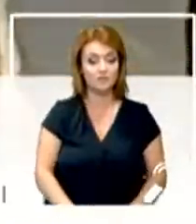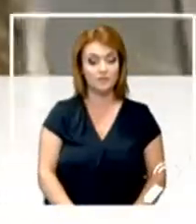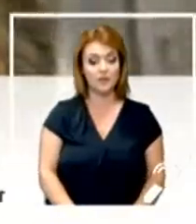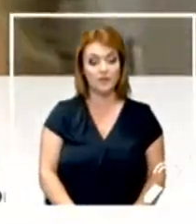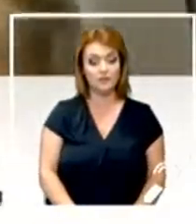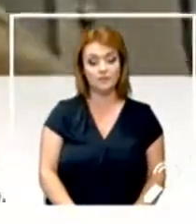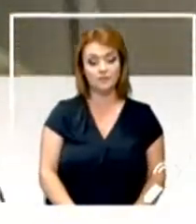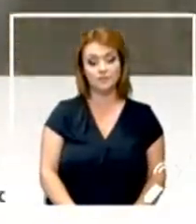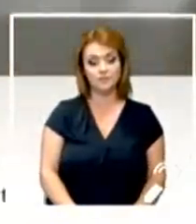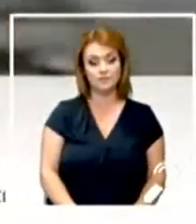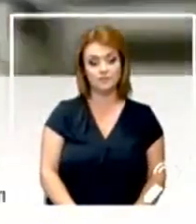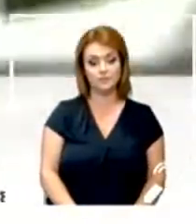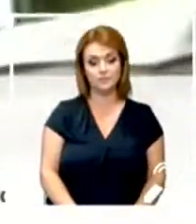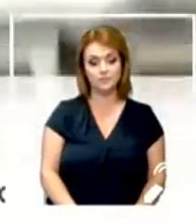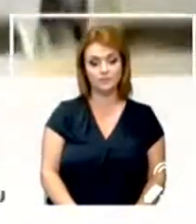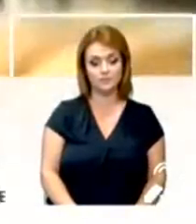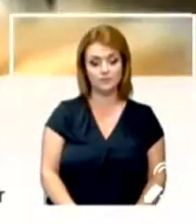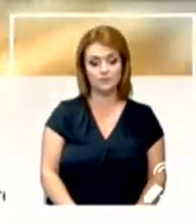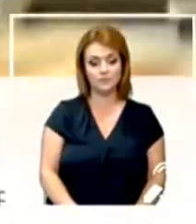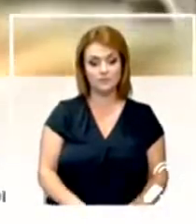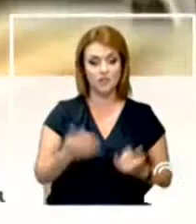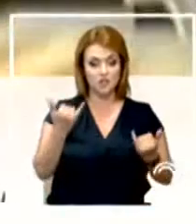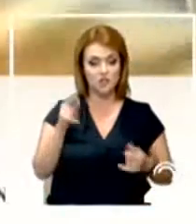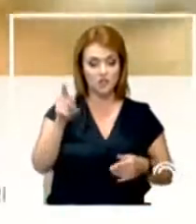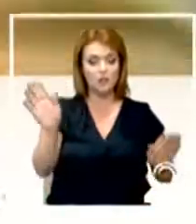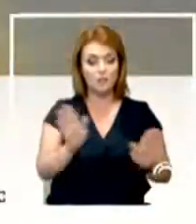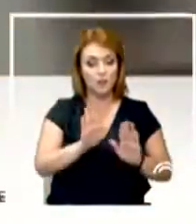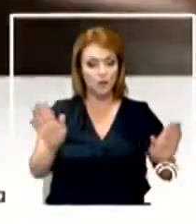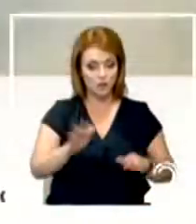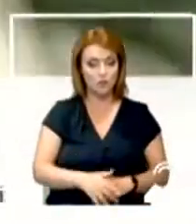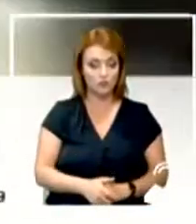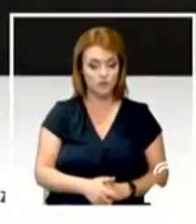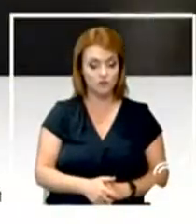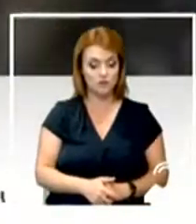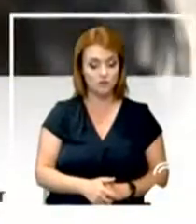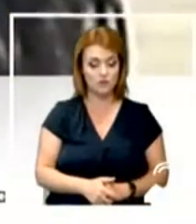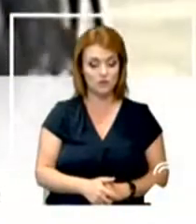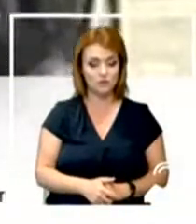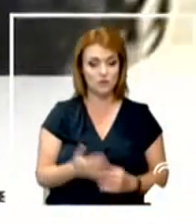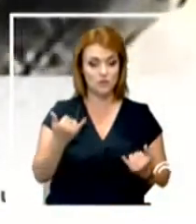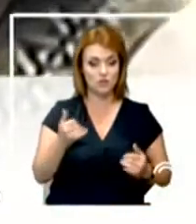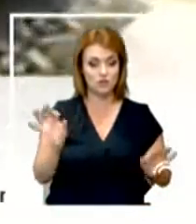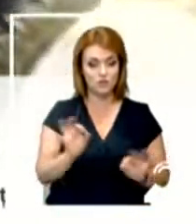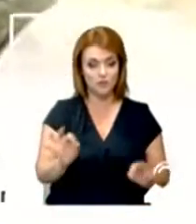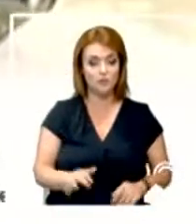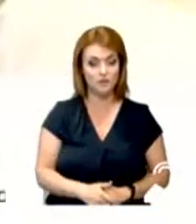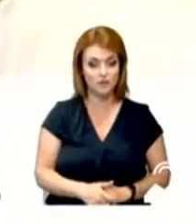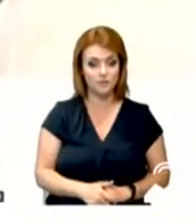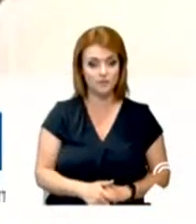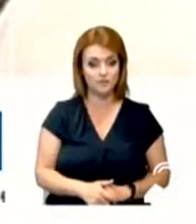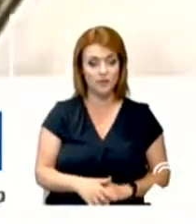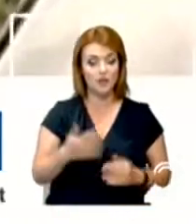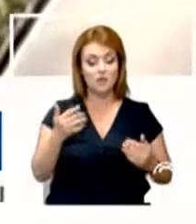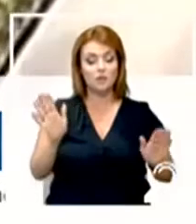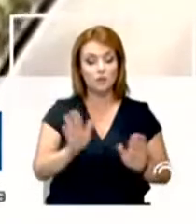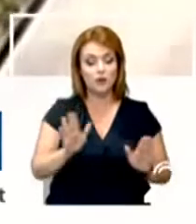așa-mi vine cât un gând, măi dorule. Și așa-mi vine cât un gând. Și așa-mi